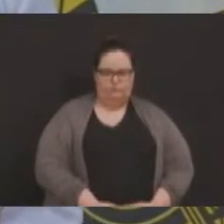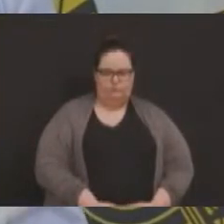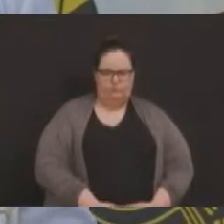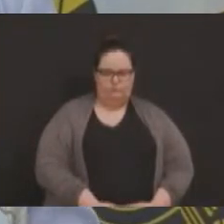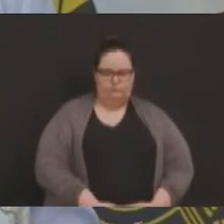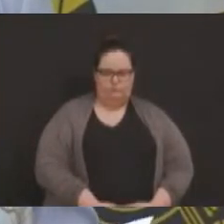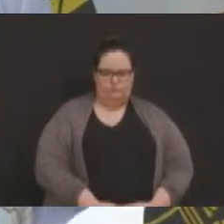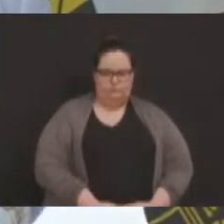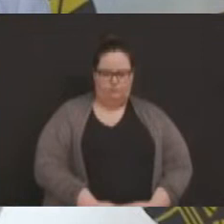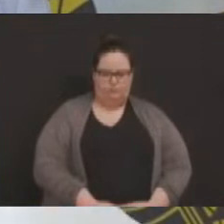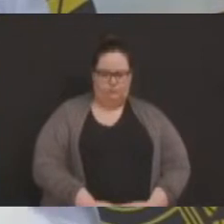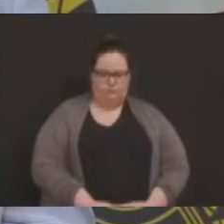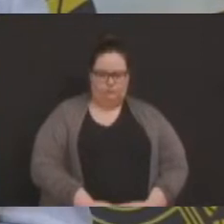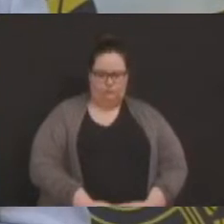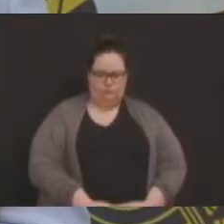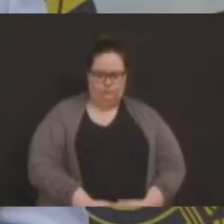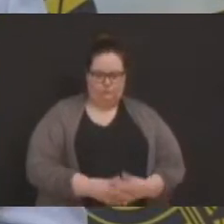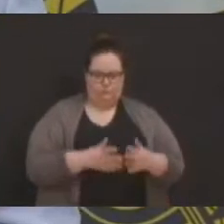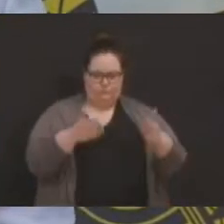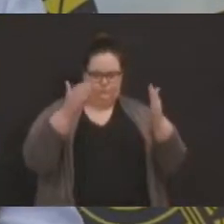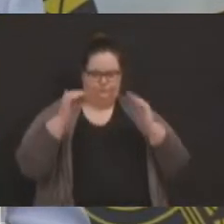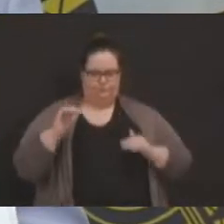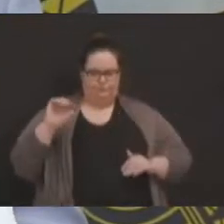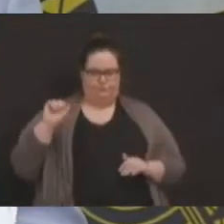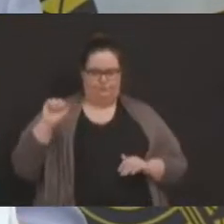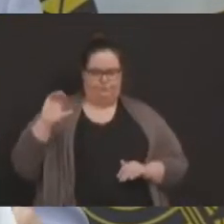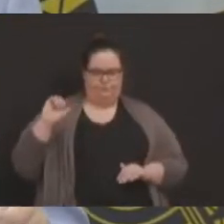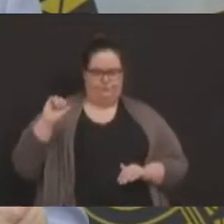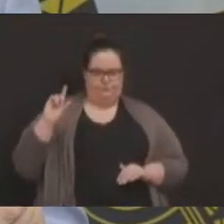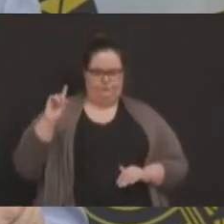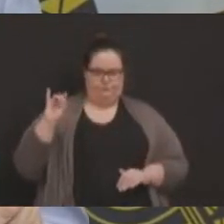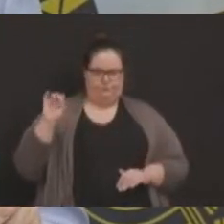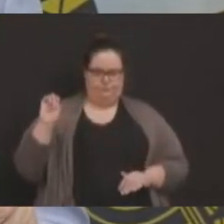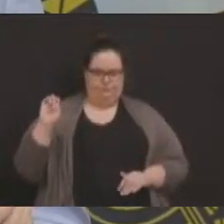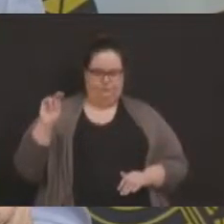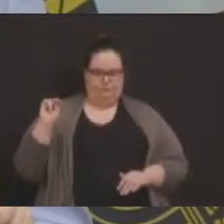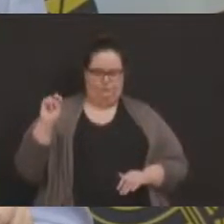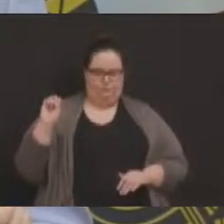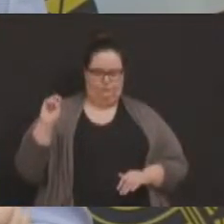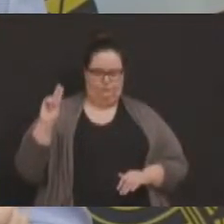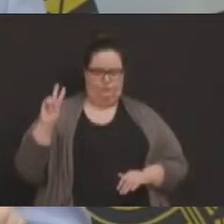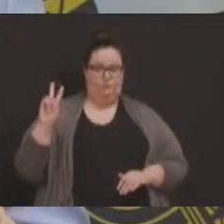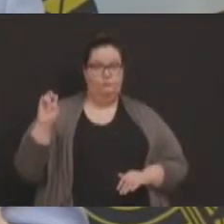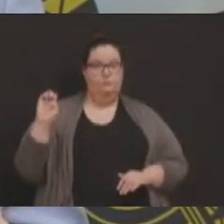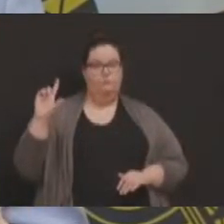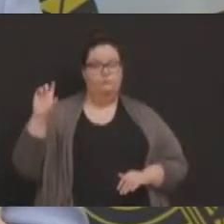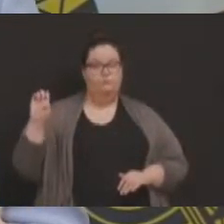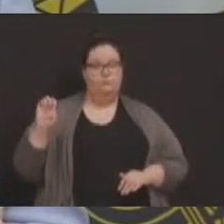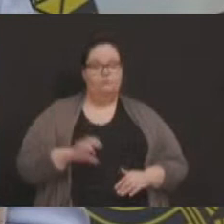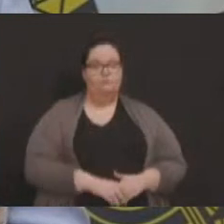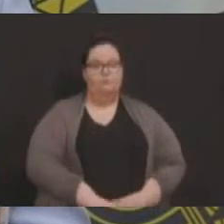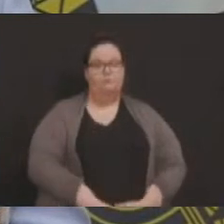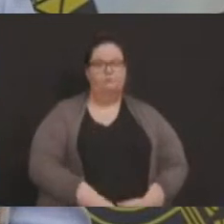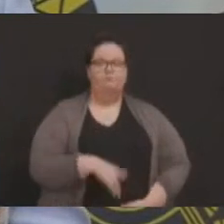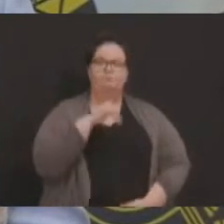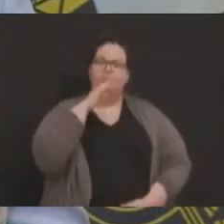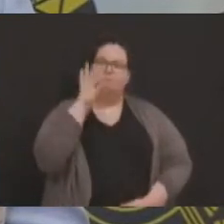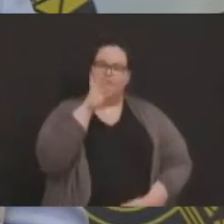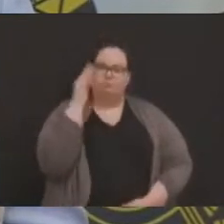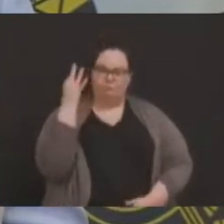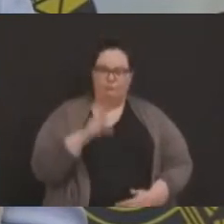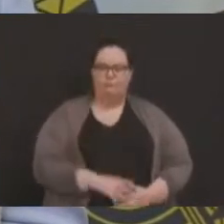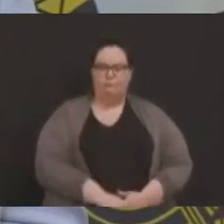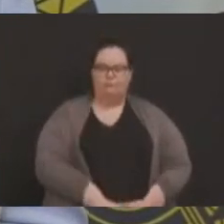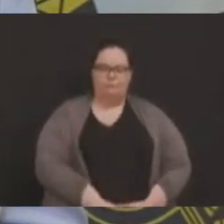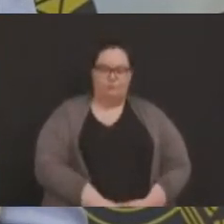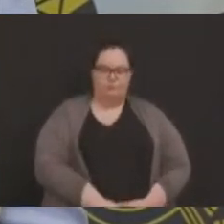Oui, question pour le docteur Russell. Plus fort, Simon. Plus fort. Oui, les résidents de Pointe-à-la-Croix